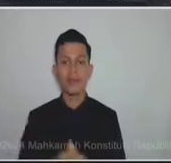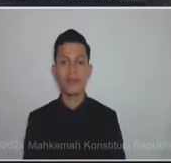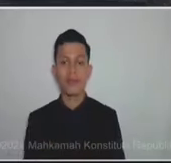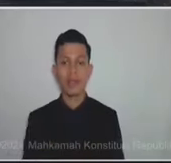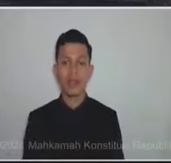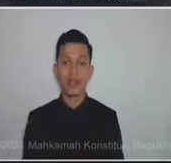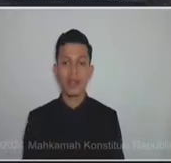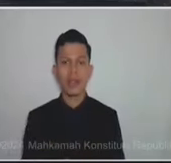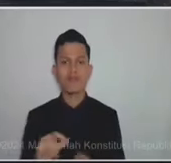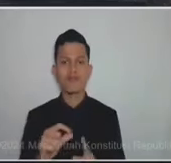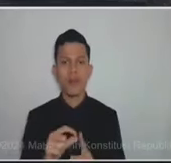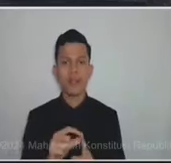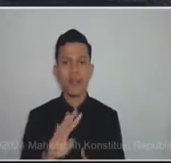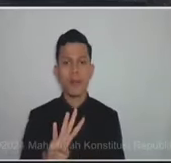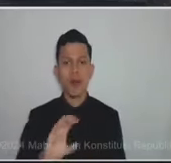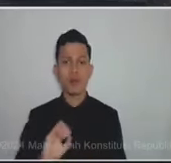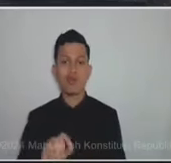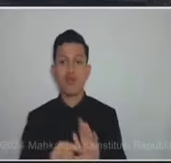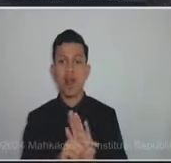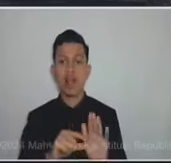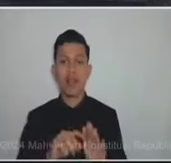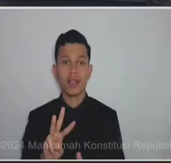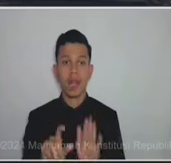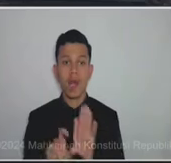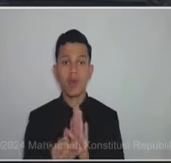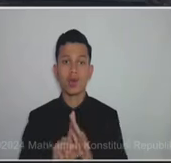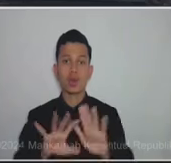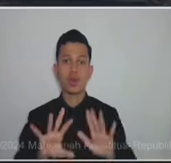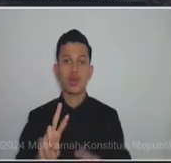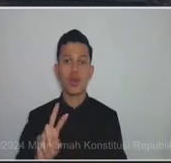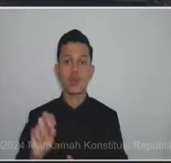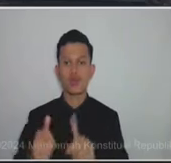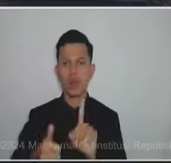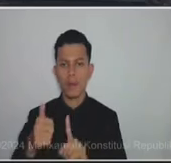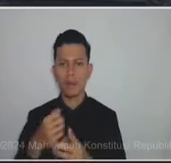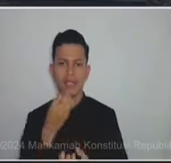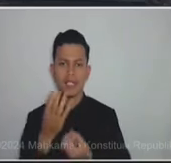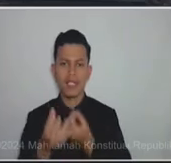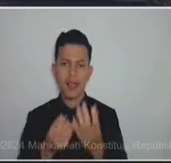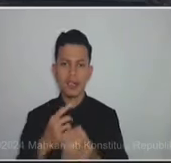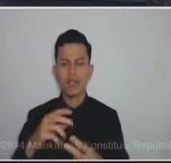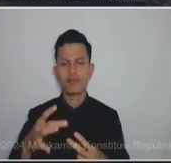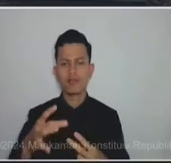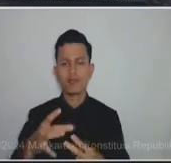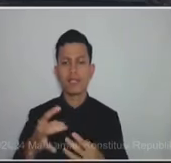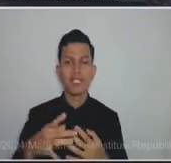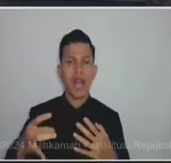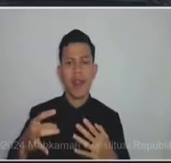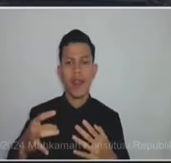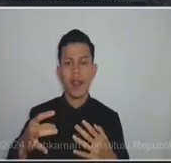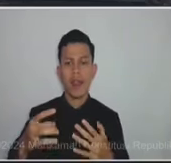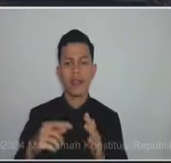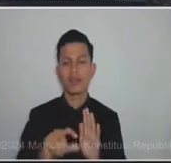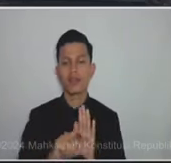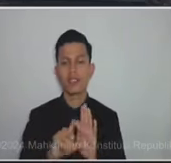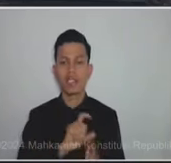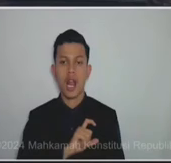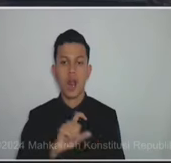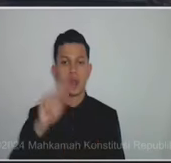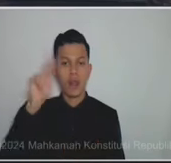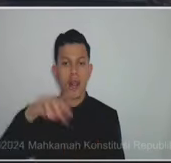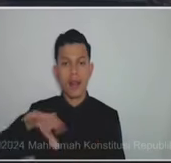terhadap nomor pasal 4 ayat 450 ayat 3 undang-undang 10 2016 juga menjelaskan lebih lanjut alternatif pencalonan kepala daerah apabila akan digunakan